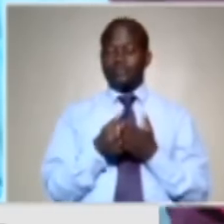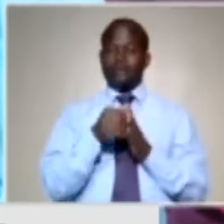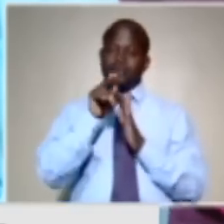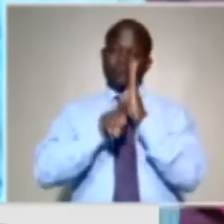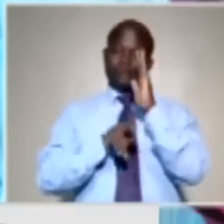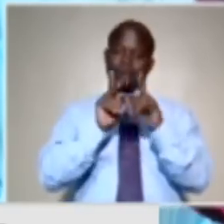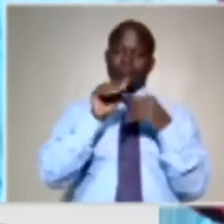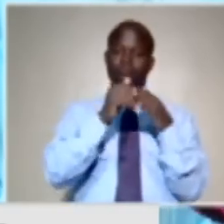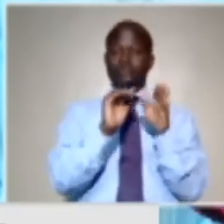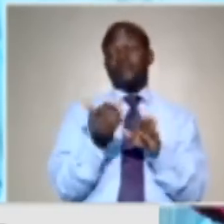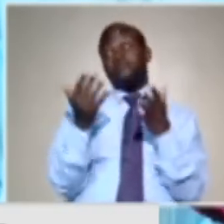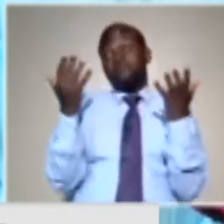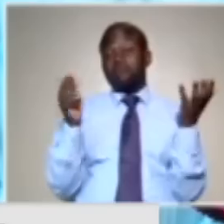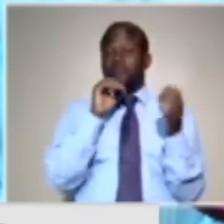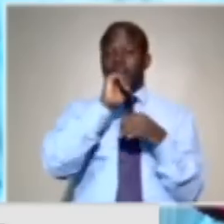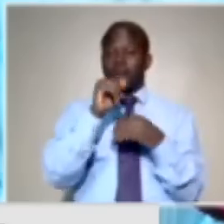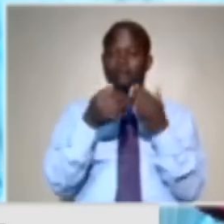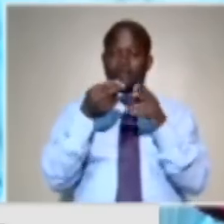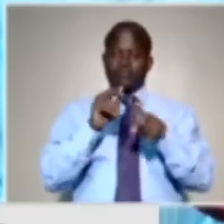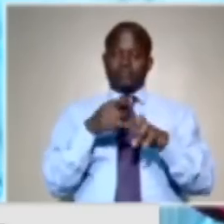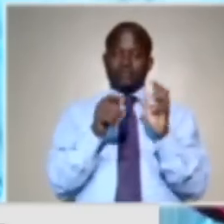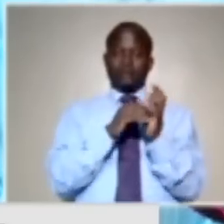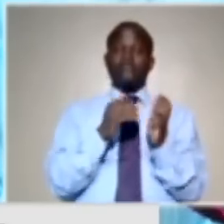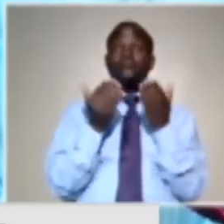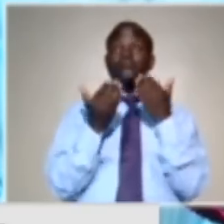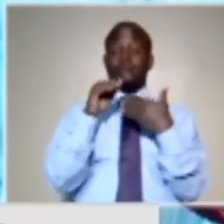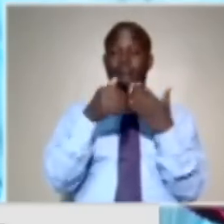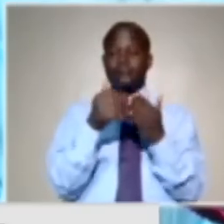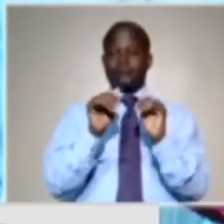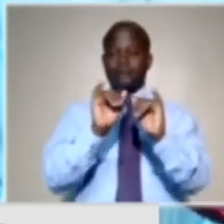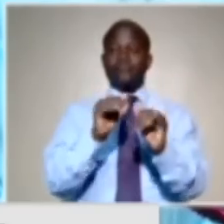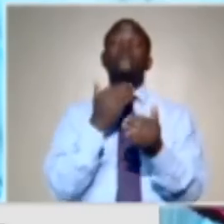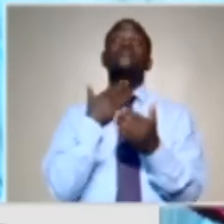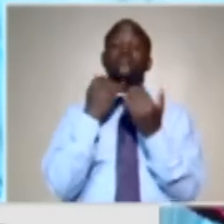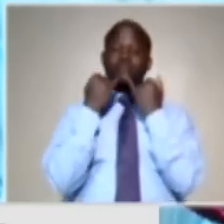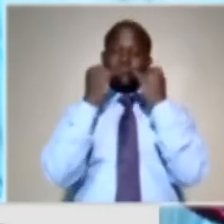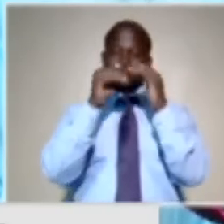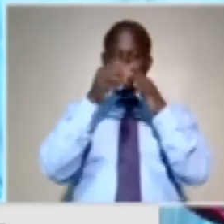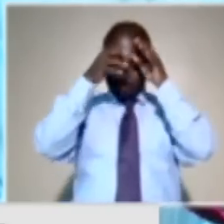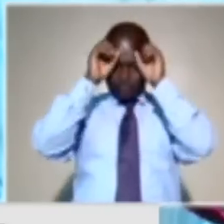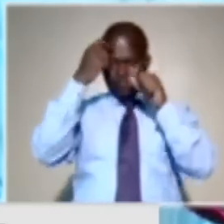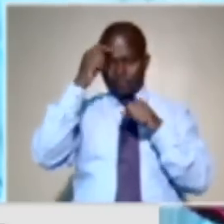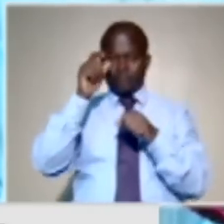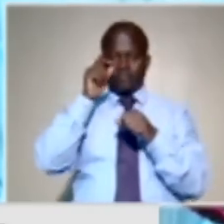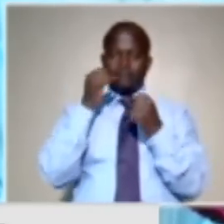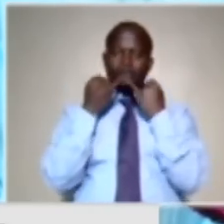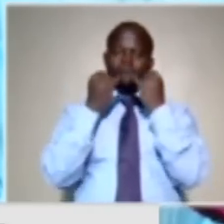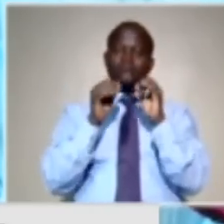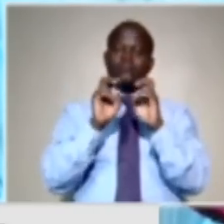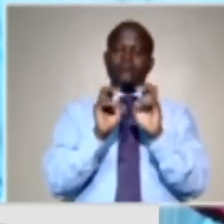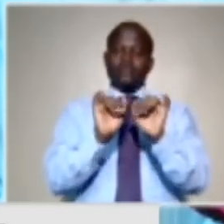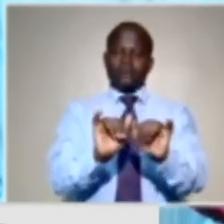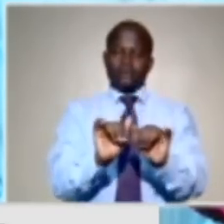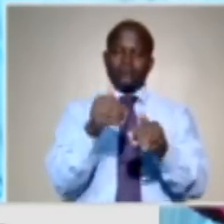turashyingura bigendeye nta kundi byagenda ubwo ariko nibura abasigaye nabo ndagira mbabwire ko perezida wa repubulika numwe ngo mbabwire ko abasigaye turaba